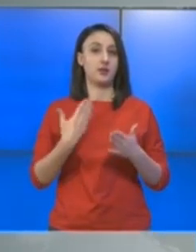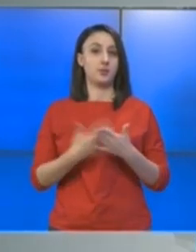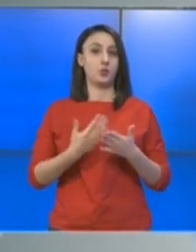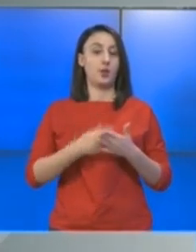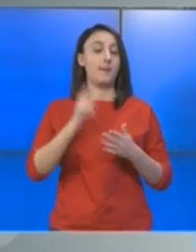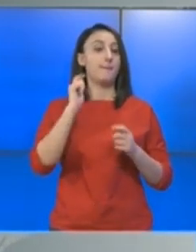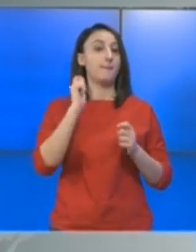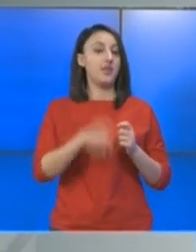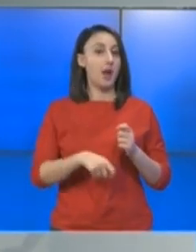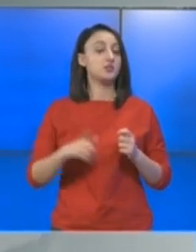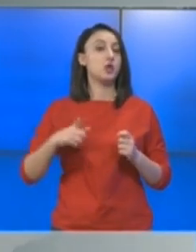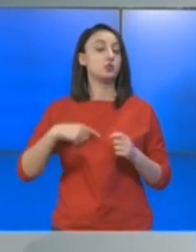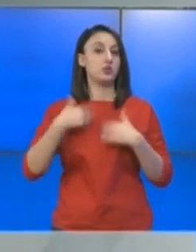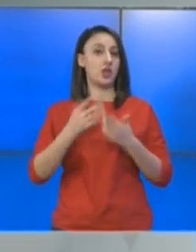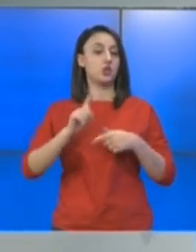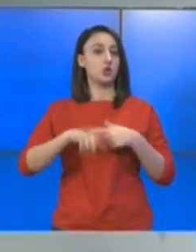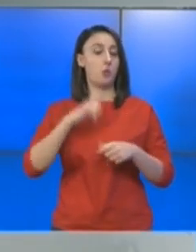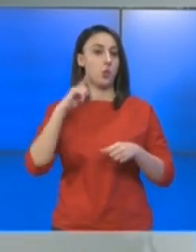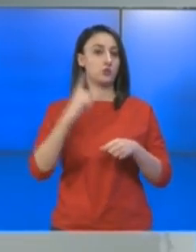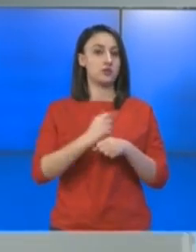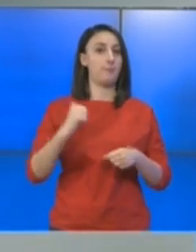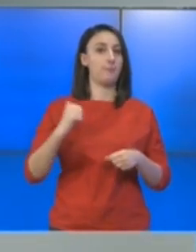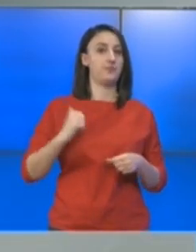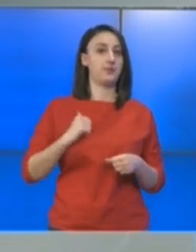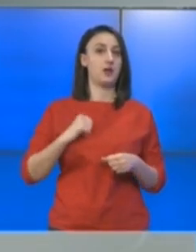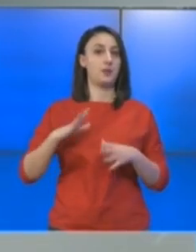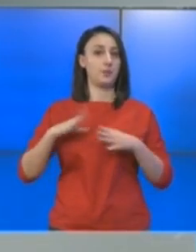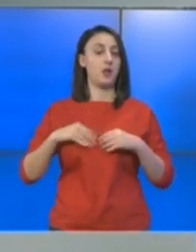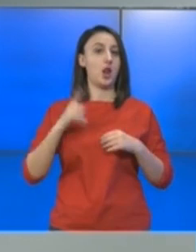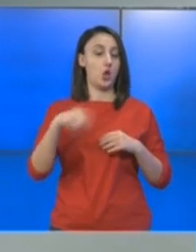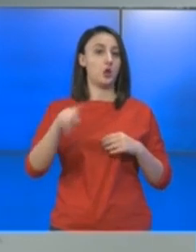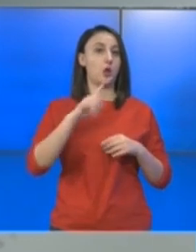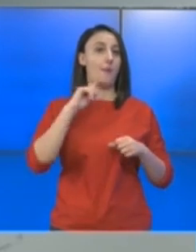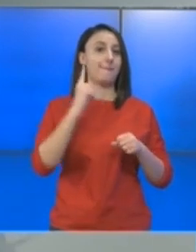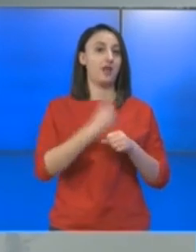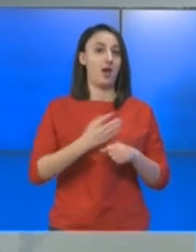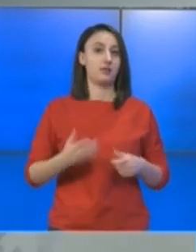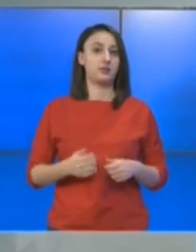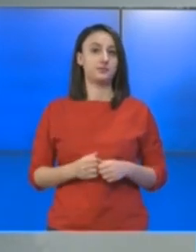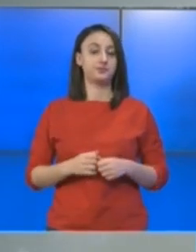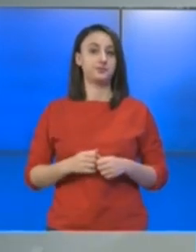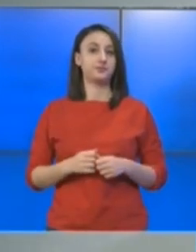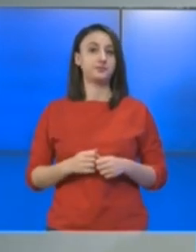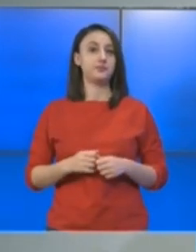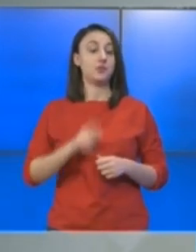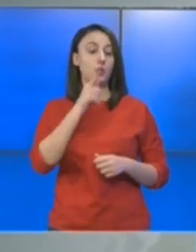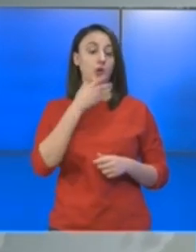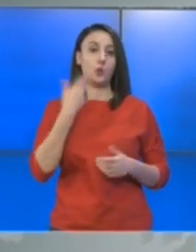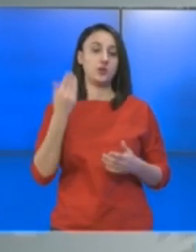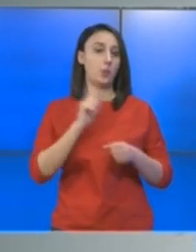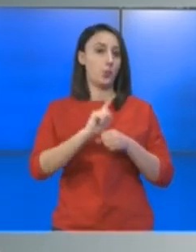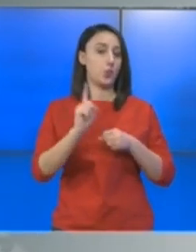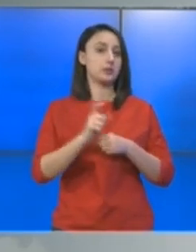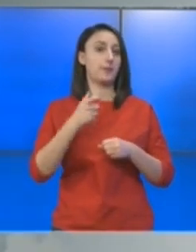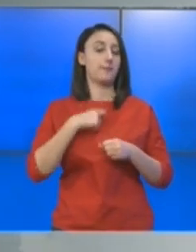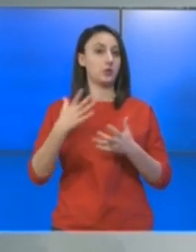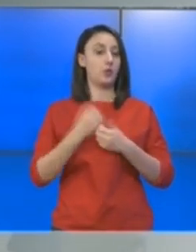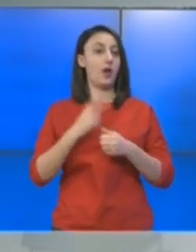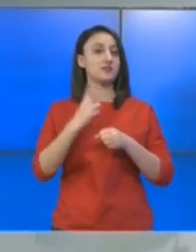sancțiunile sunt date ca urmare a ordonanțelor militare încasarea lor este obligatorie acolo unde nu există butonul Ce ar putea fi